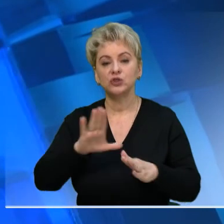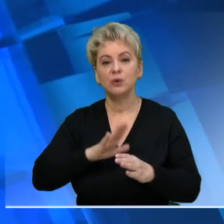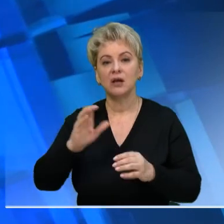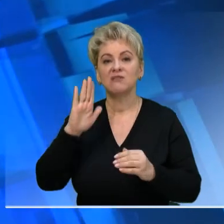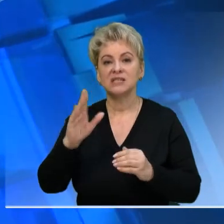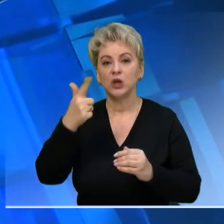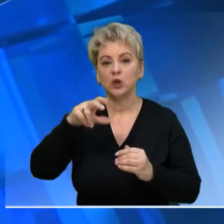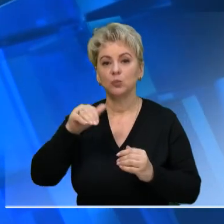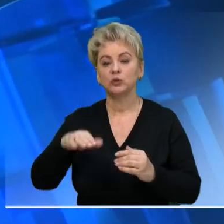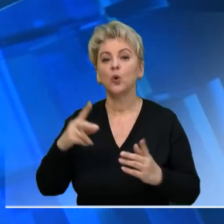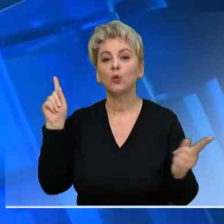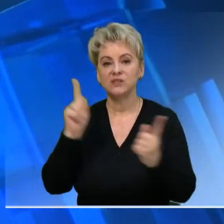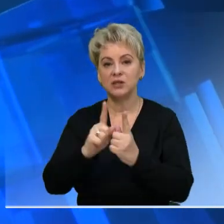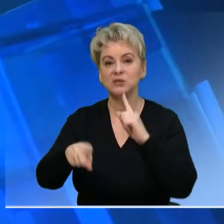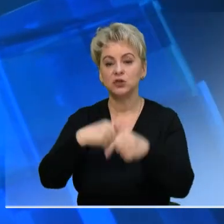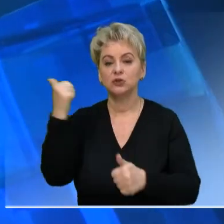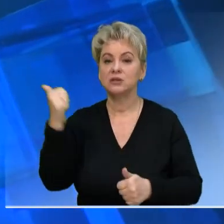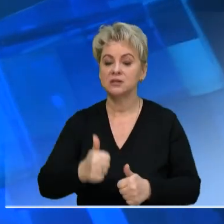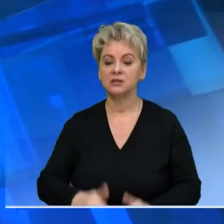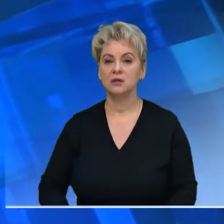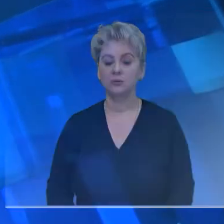студии был Всеволод Гимбут. Увидимся через неделю.